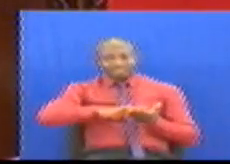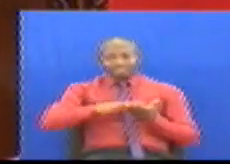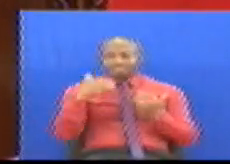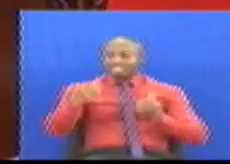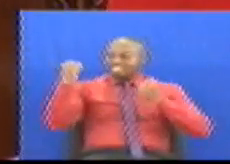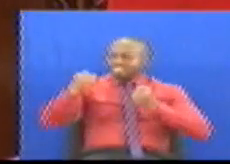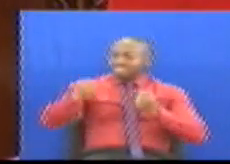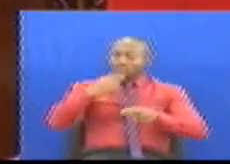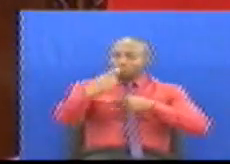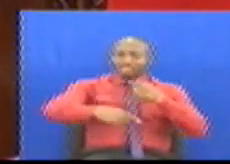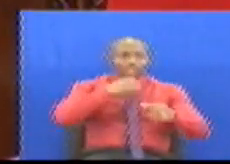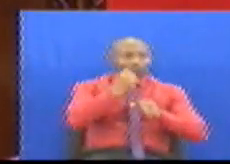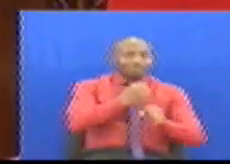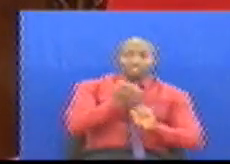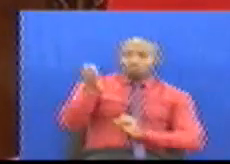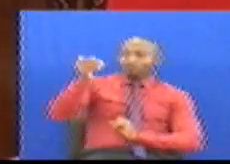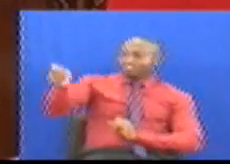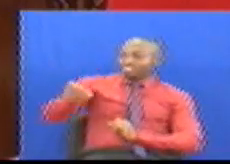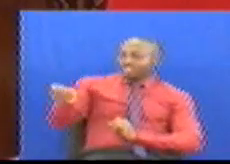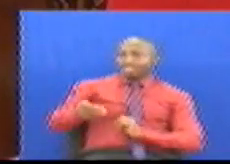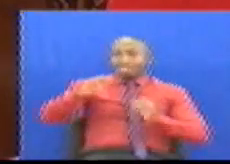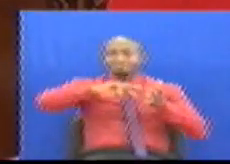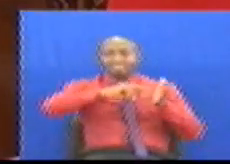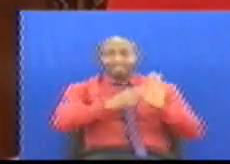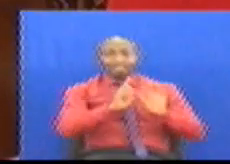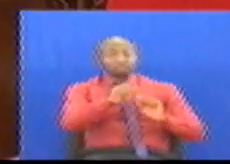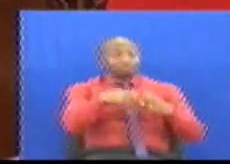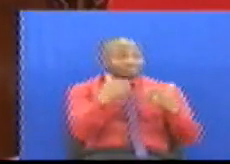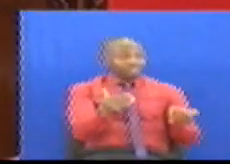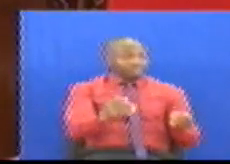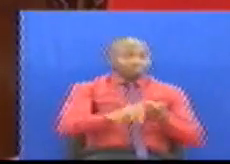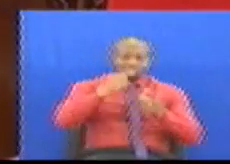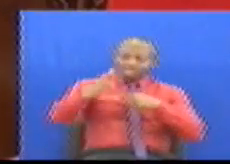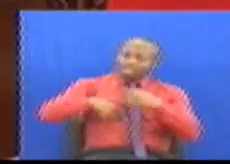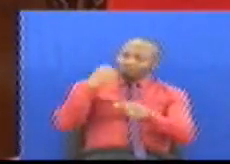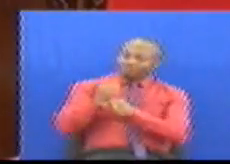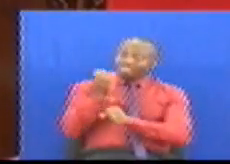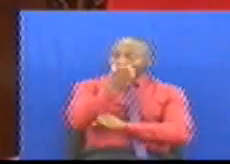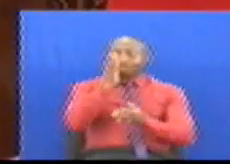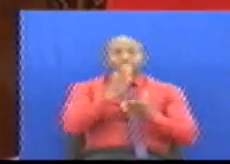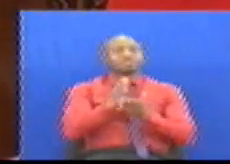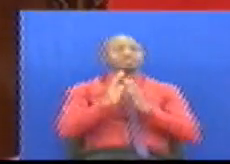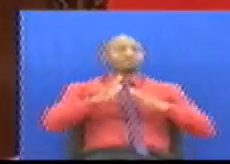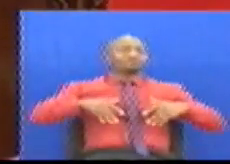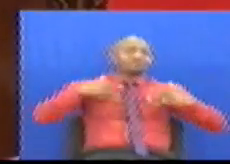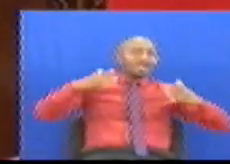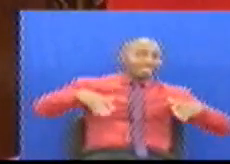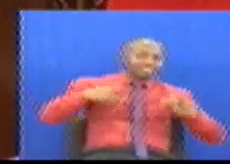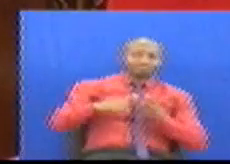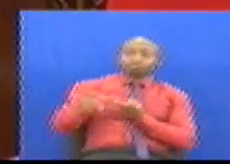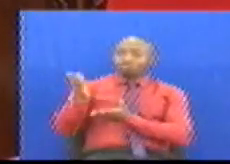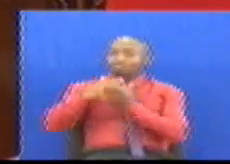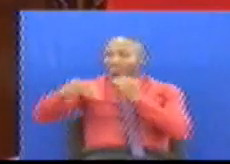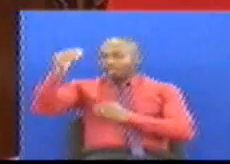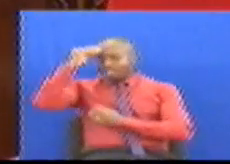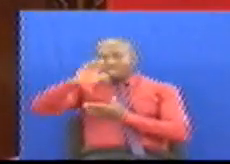jitihada zinazofanyika pale vijijini, mikakati iliyopo inayofanyika pale inafurahisha. Nadhani kwenye elimu ya msingi na